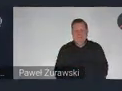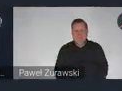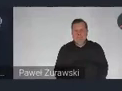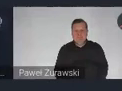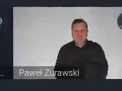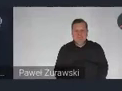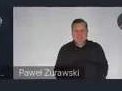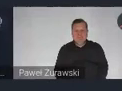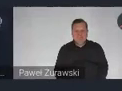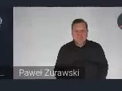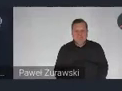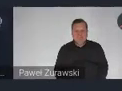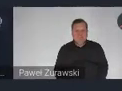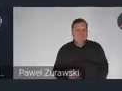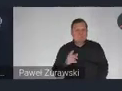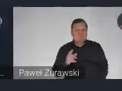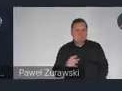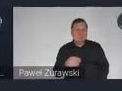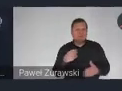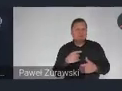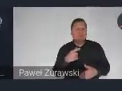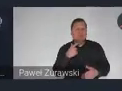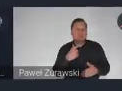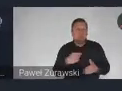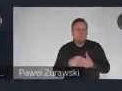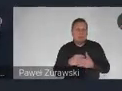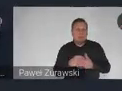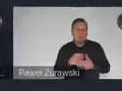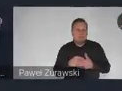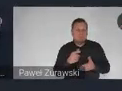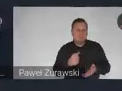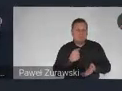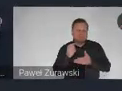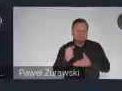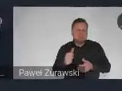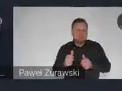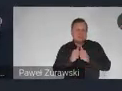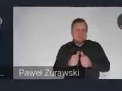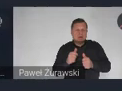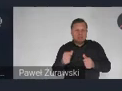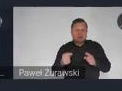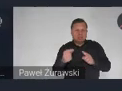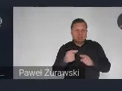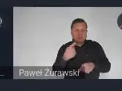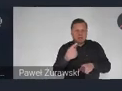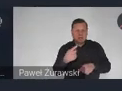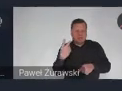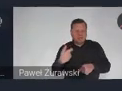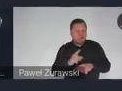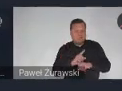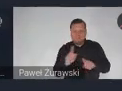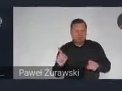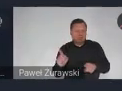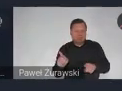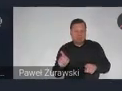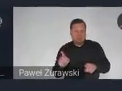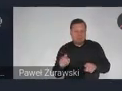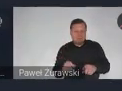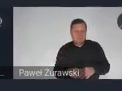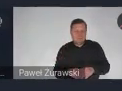niemożliwe jest z kolei ubieganie się o realizację zadań w ramach priorytetu 1 i 2 czyli istniejący